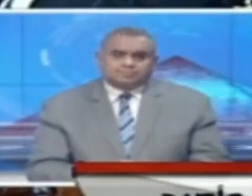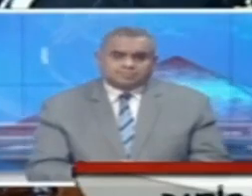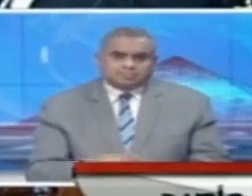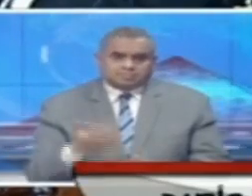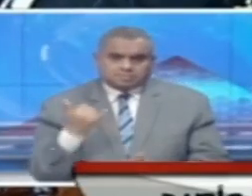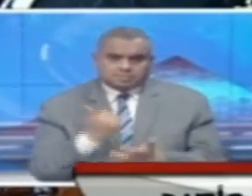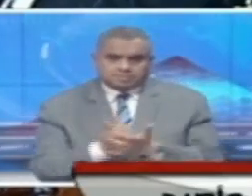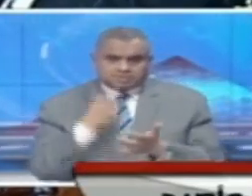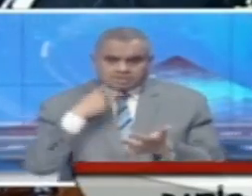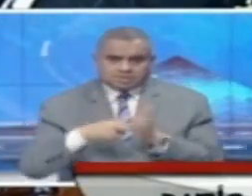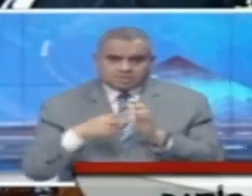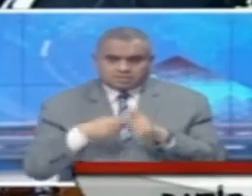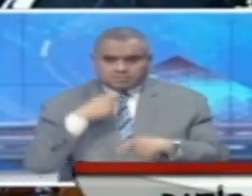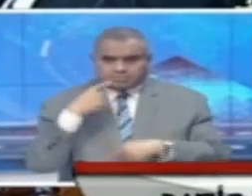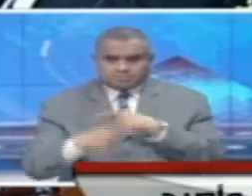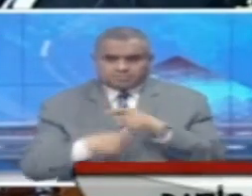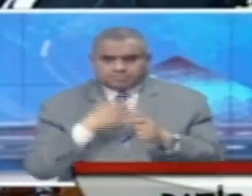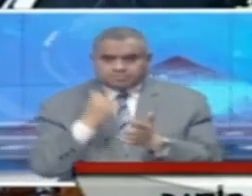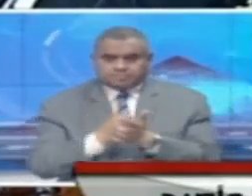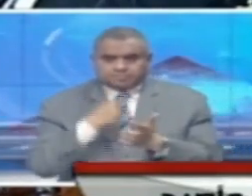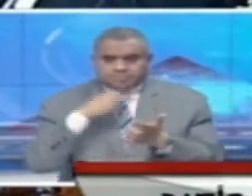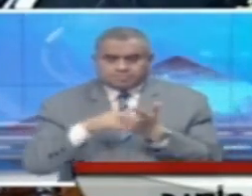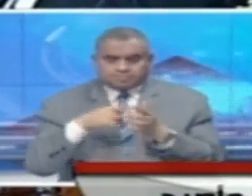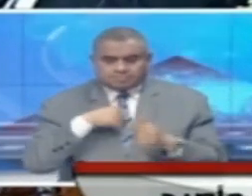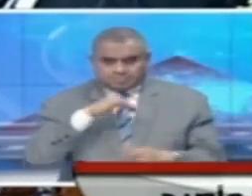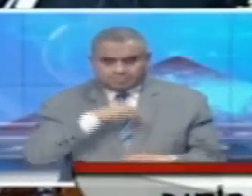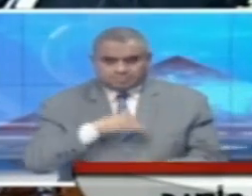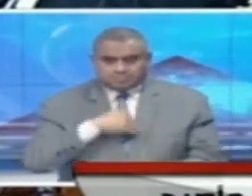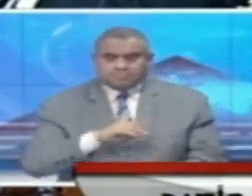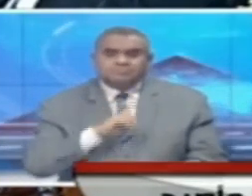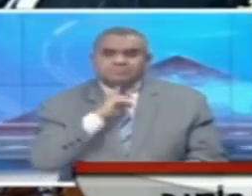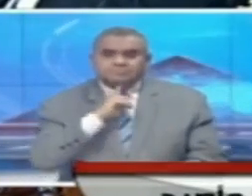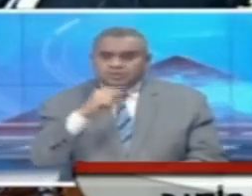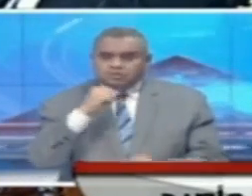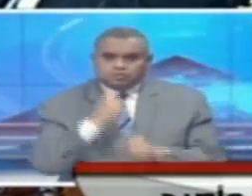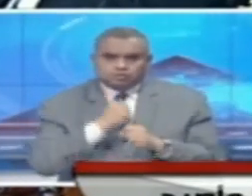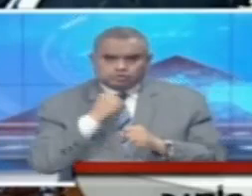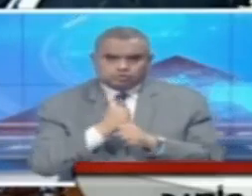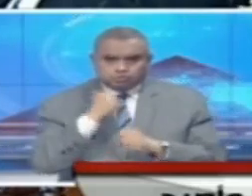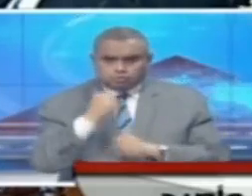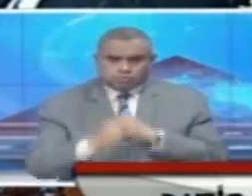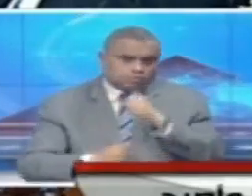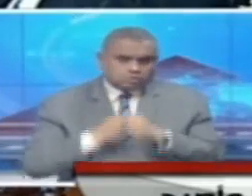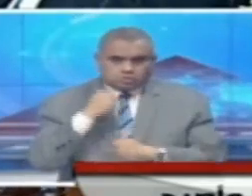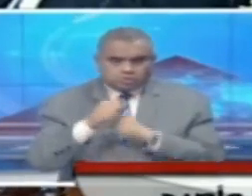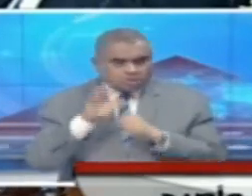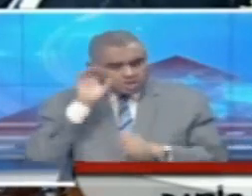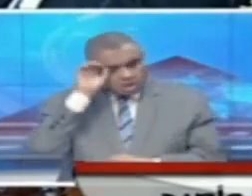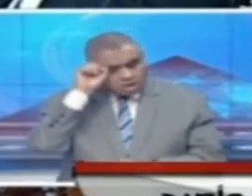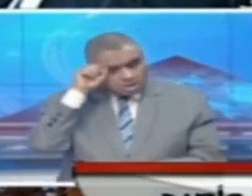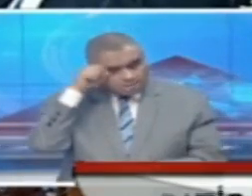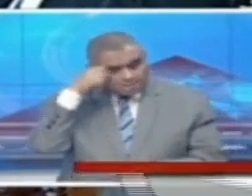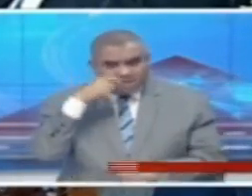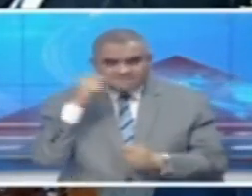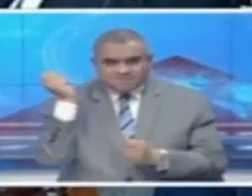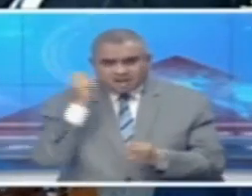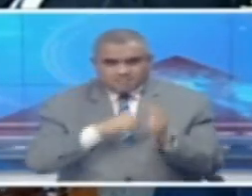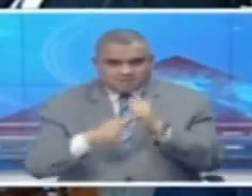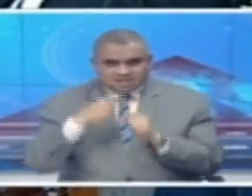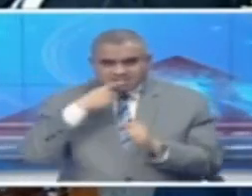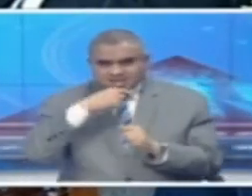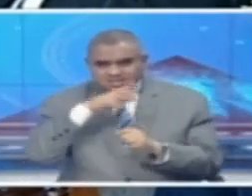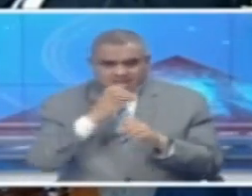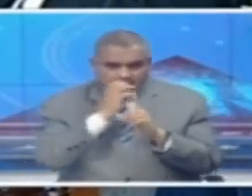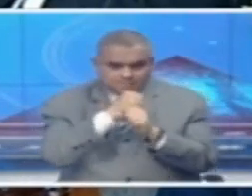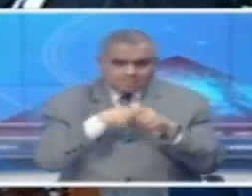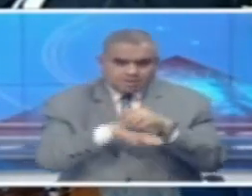يعني ما يئسناش وفضلنا نجري ونصر على ان احنا نعمل ده ونتحرك